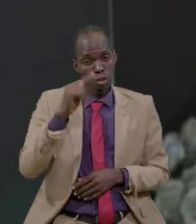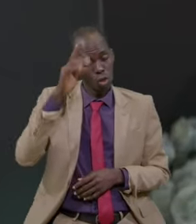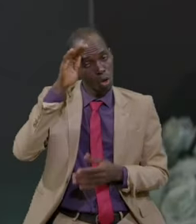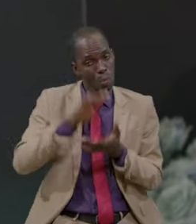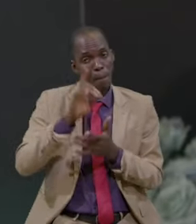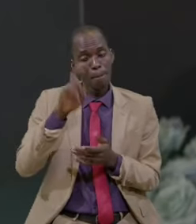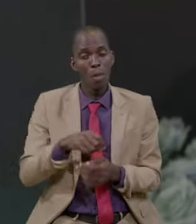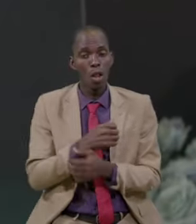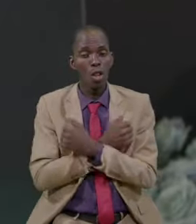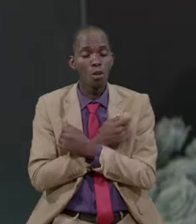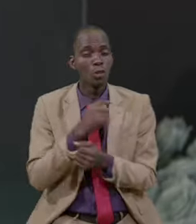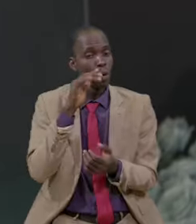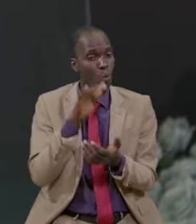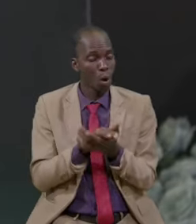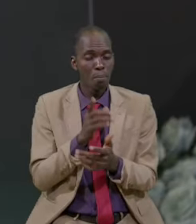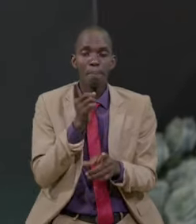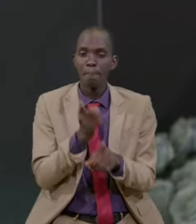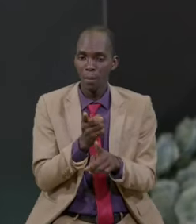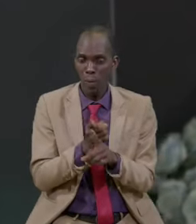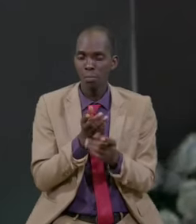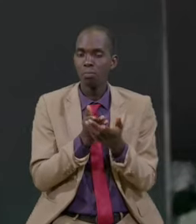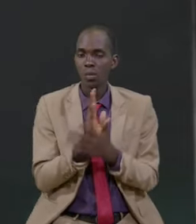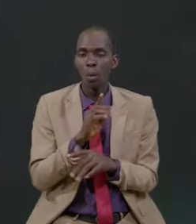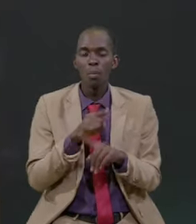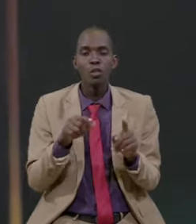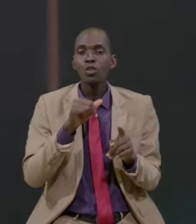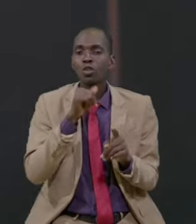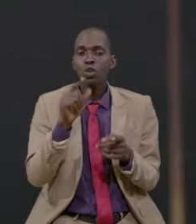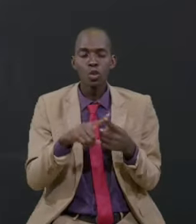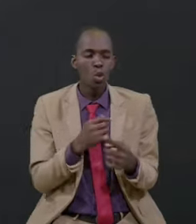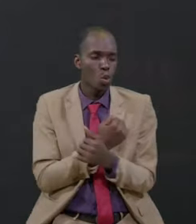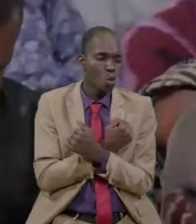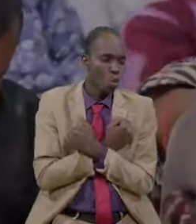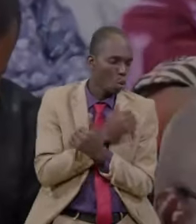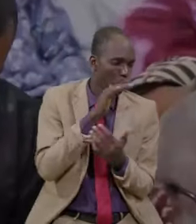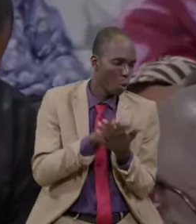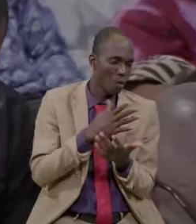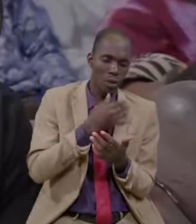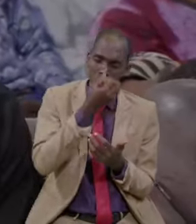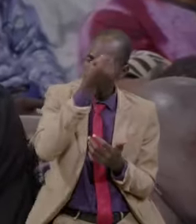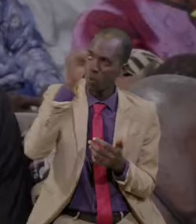mais pas au point de désobéir à Christ. Nous n'allons pas désobéir à Christ.